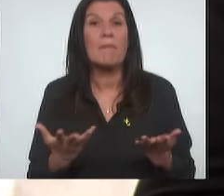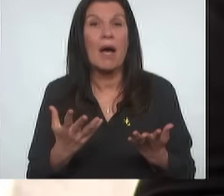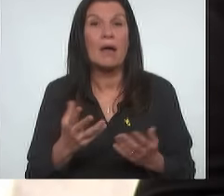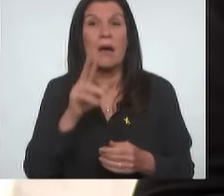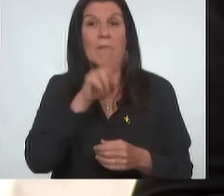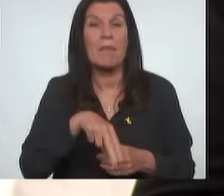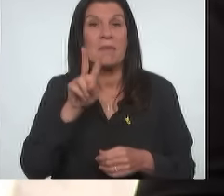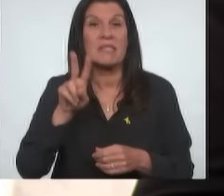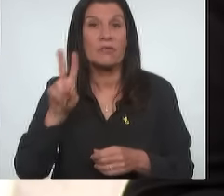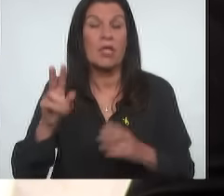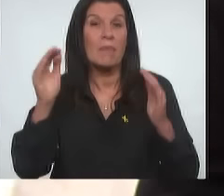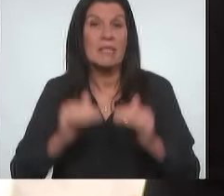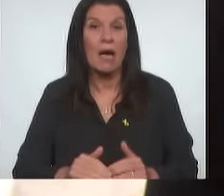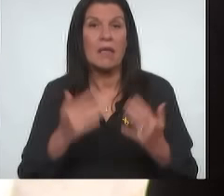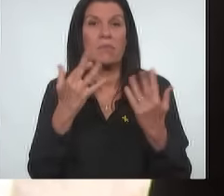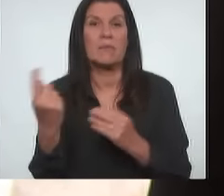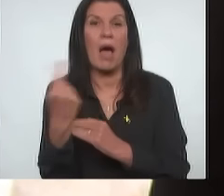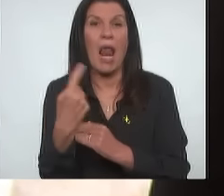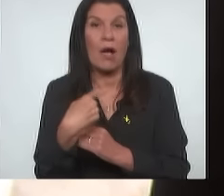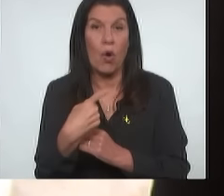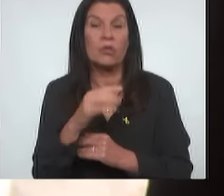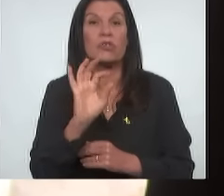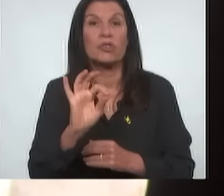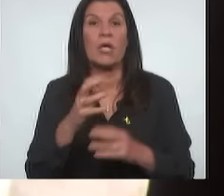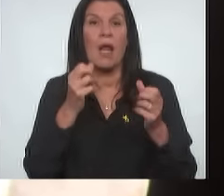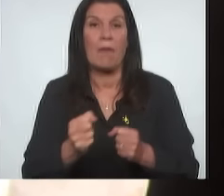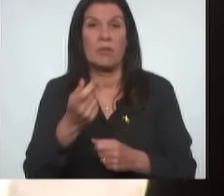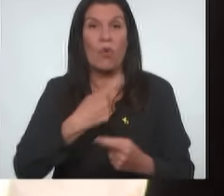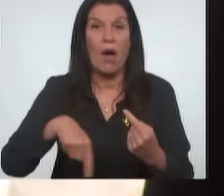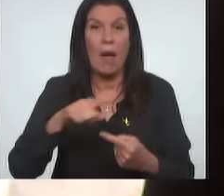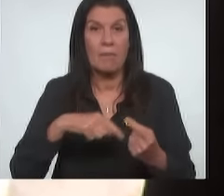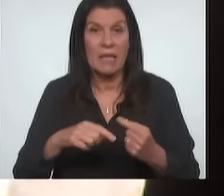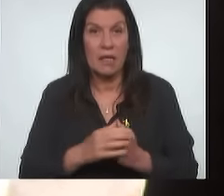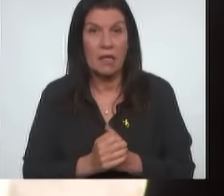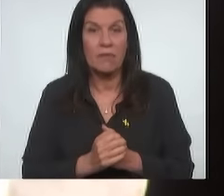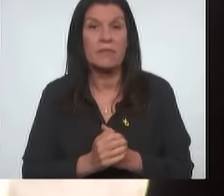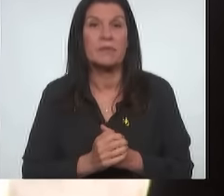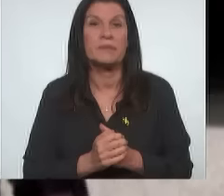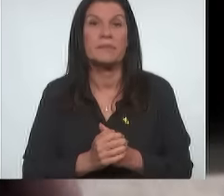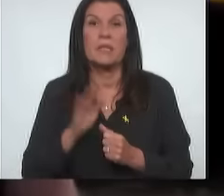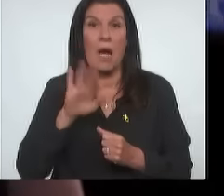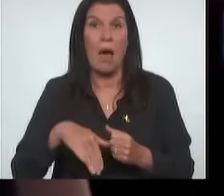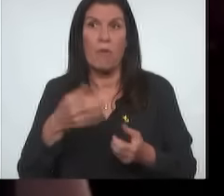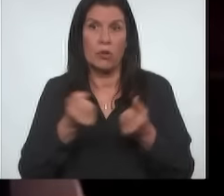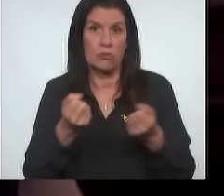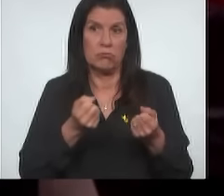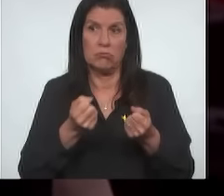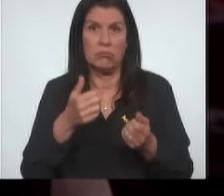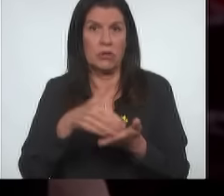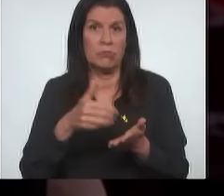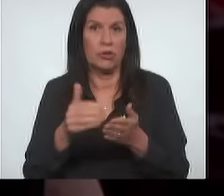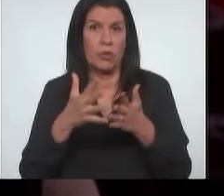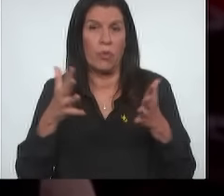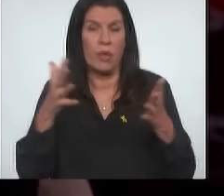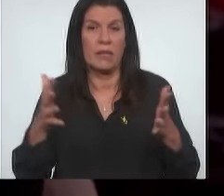הלקוחות של הביטוח המקיף, למרות שמצבת הרכב המשיכה באותו הזמן לגדול. אתה יכול לבטח את עצמך. מה שאומר שאתה לא